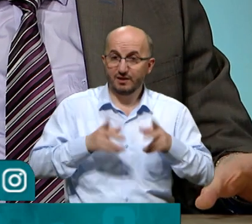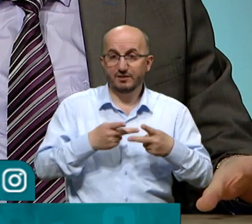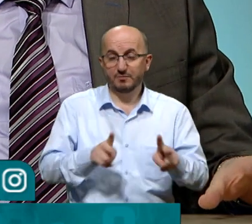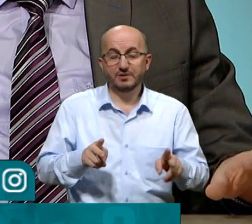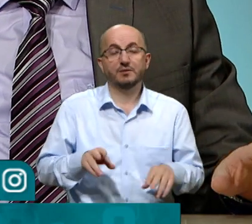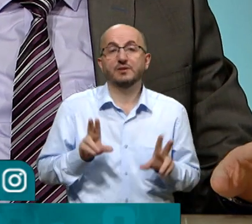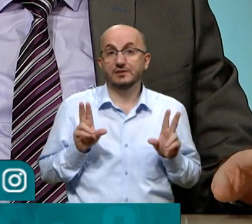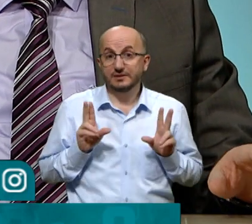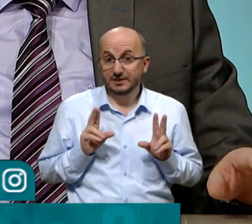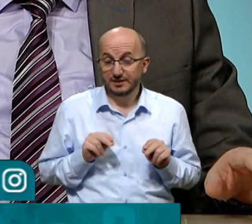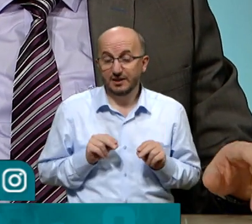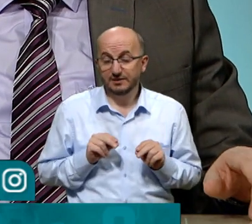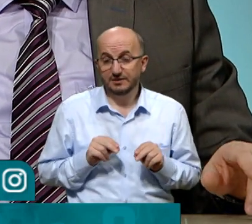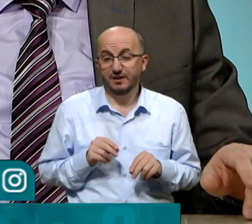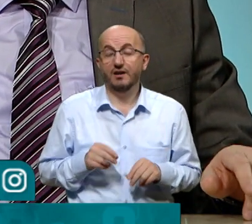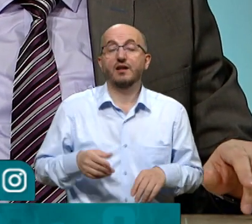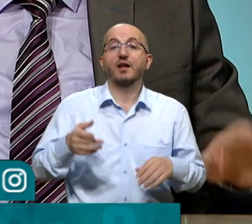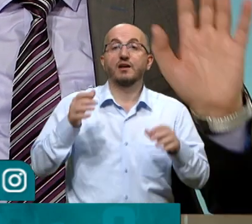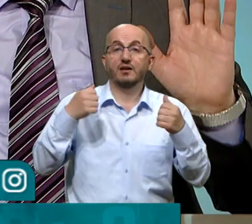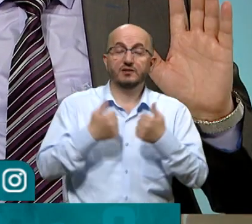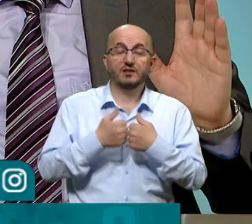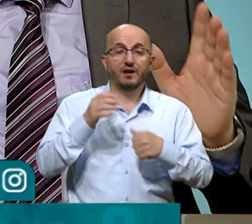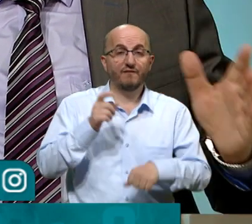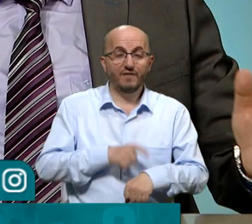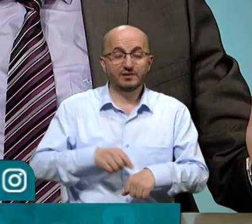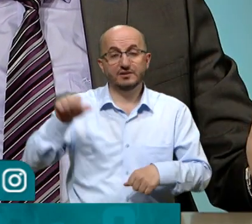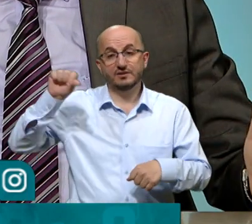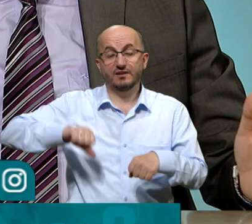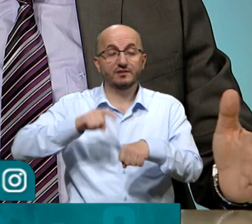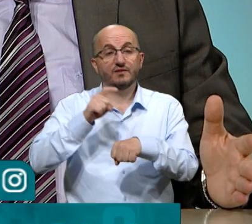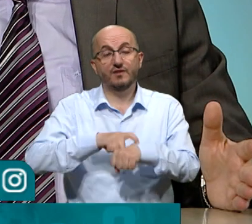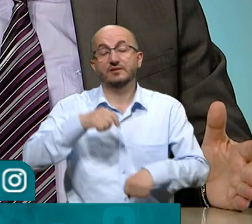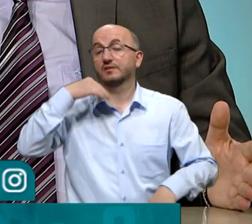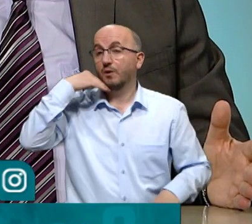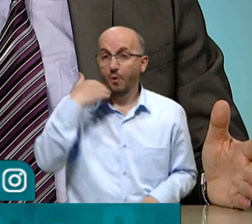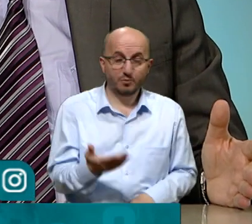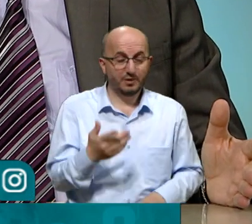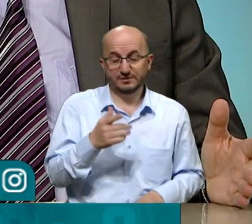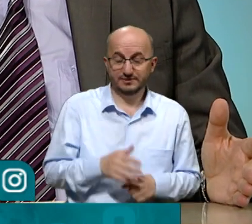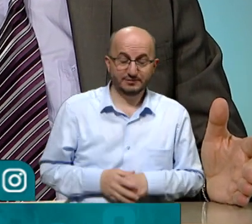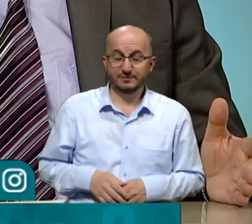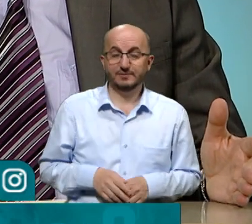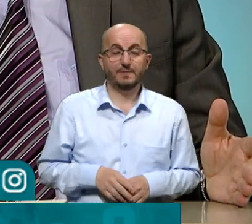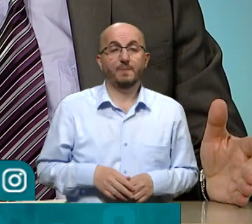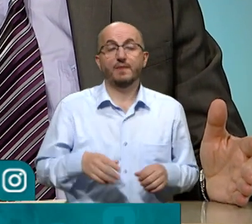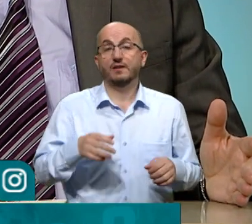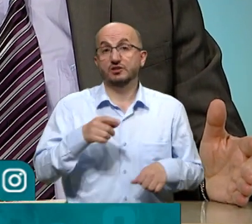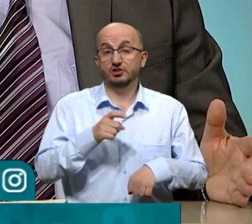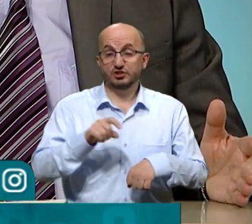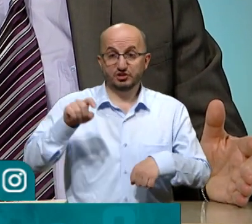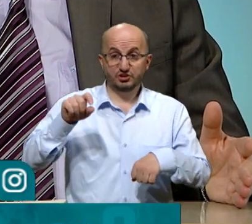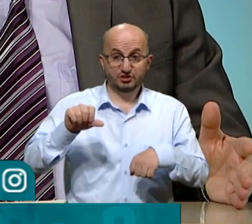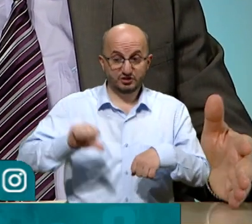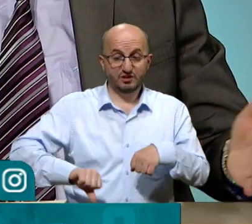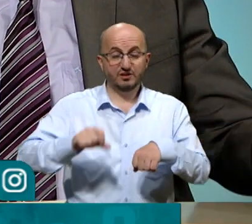Yeter ki kaza vakti Kerahat vaktinde olmaz ya herhalde yapamayız Kerahat vaktinde ne farz ve vacip midir